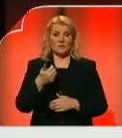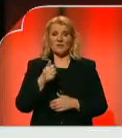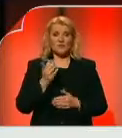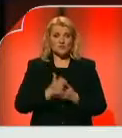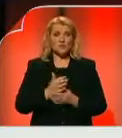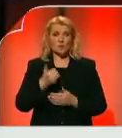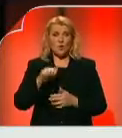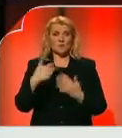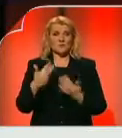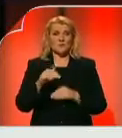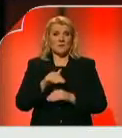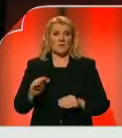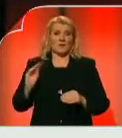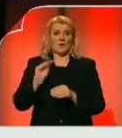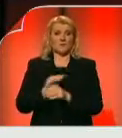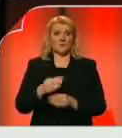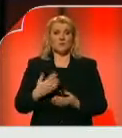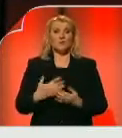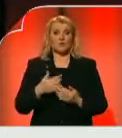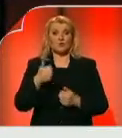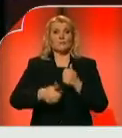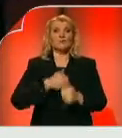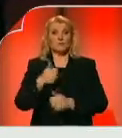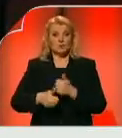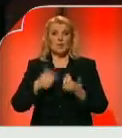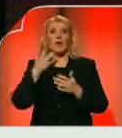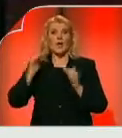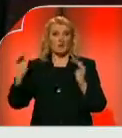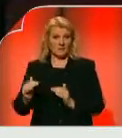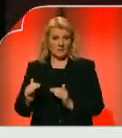posudek protikorupční policie, tak jak by to mohlo být v příštím roce míň,